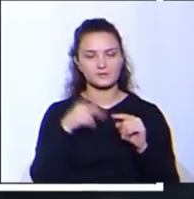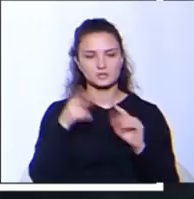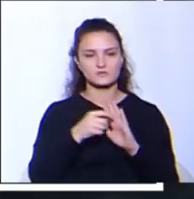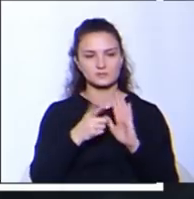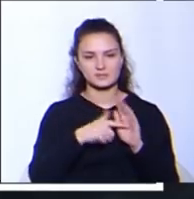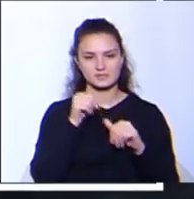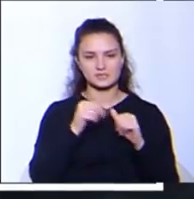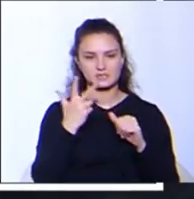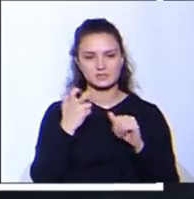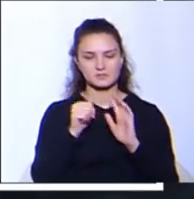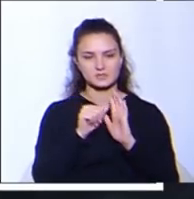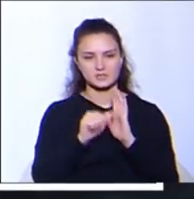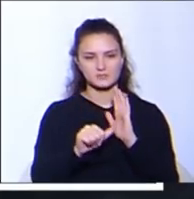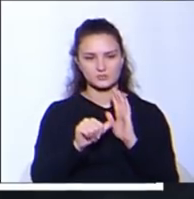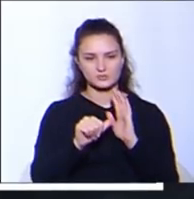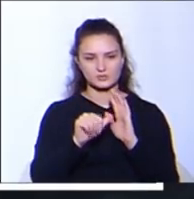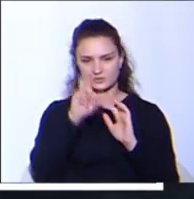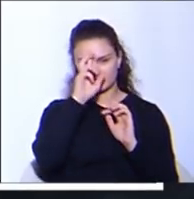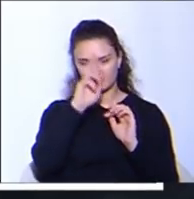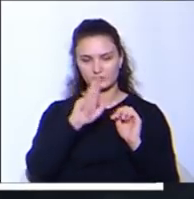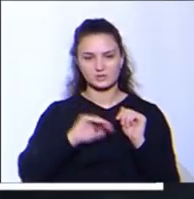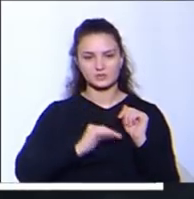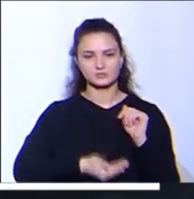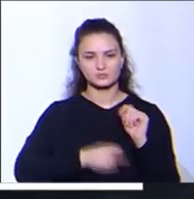2017 წელს 360 საჯარო და კერძო სკოლის